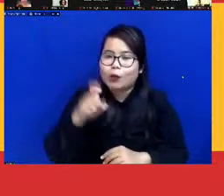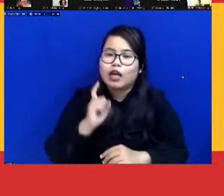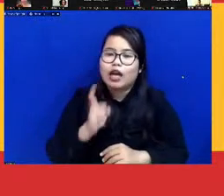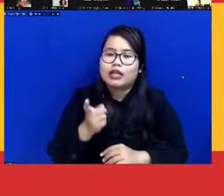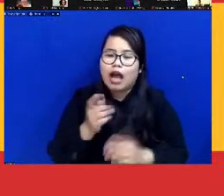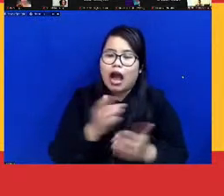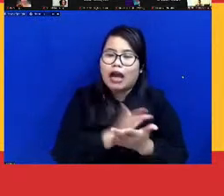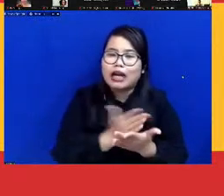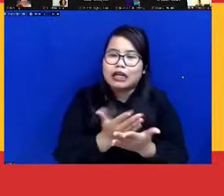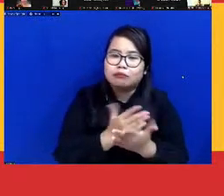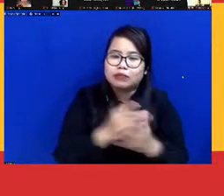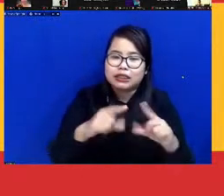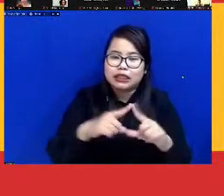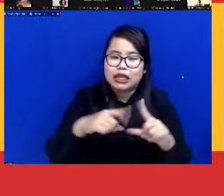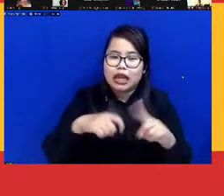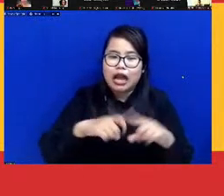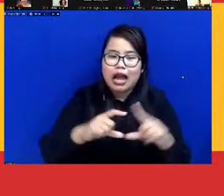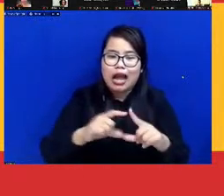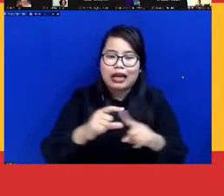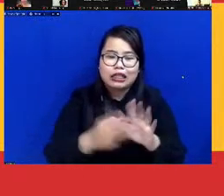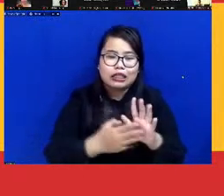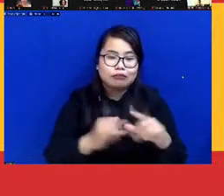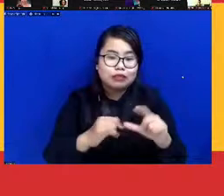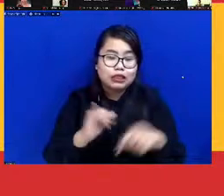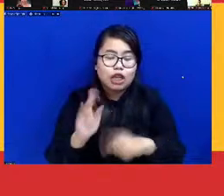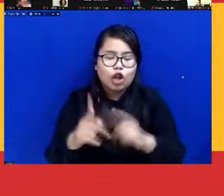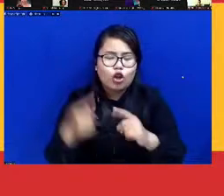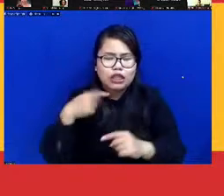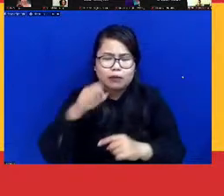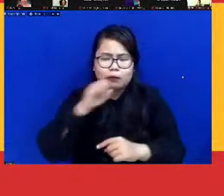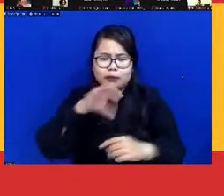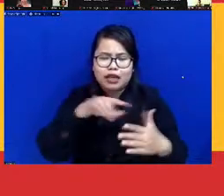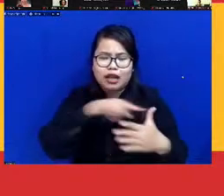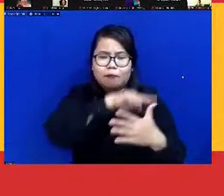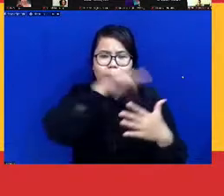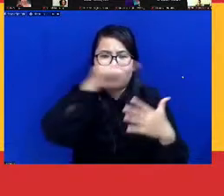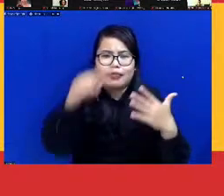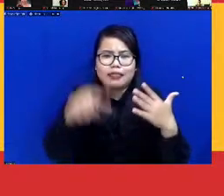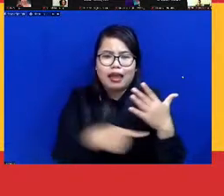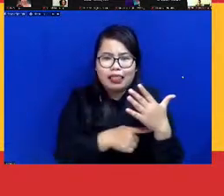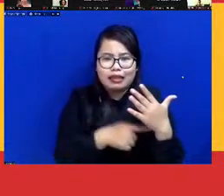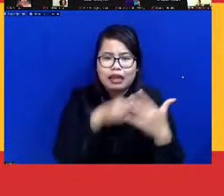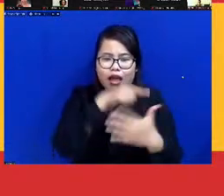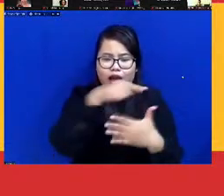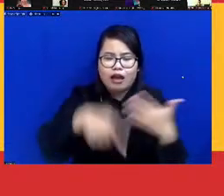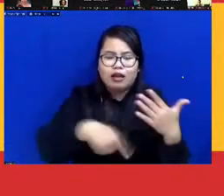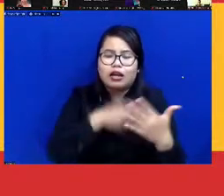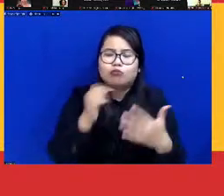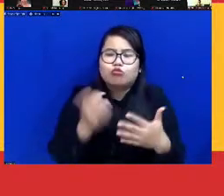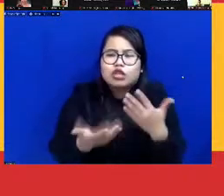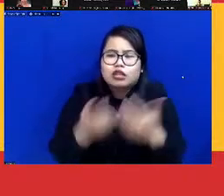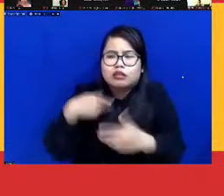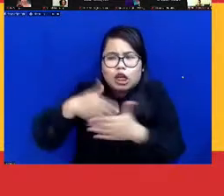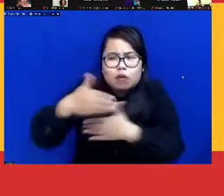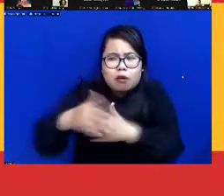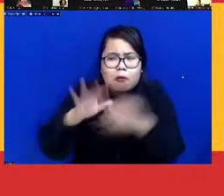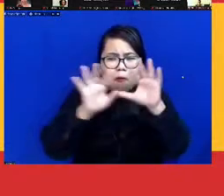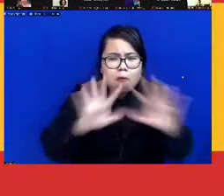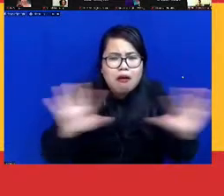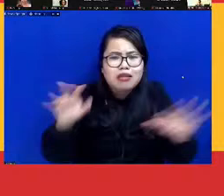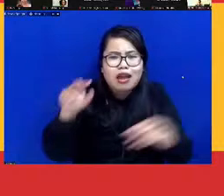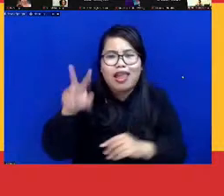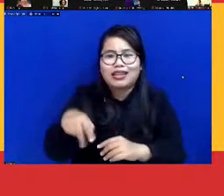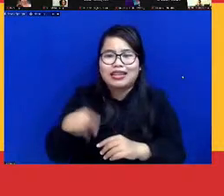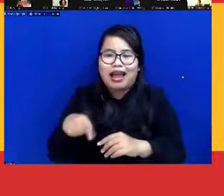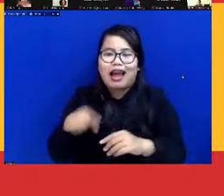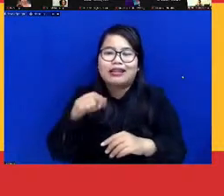situ, ya. Kalau kita bicara pentahelik, mungkin nanti ke depan banyak lagi. Ya, helik-helik lebih lanjut. Jadi satu